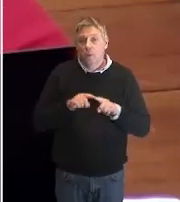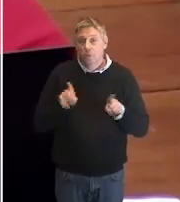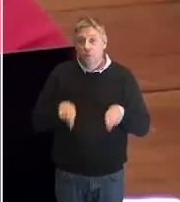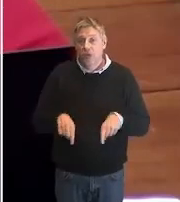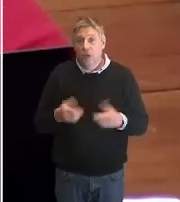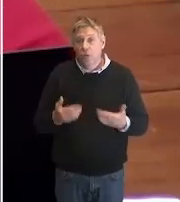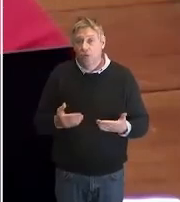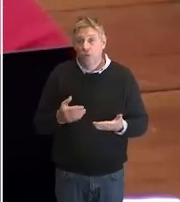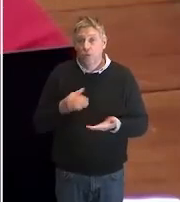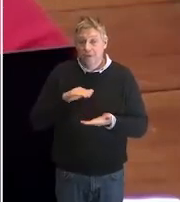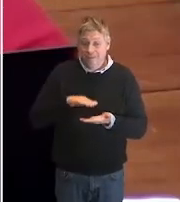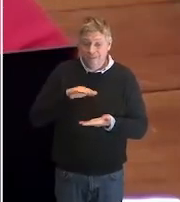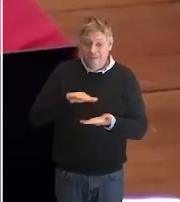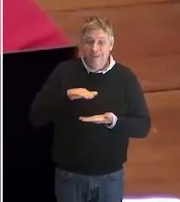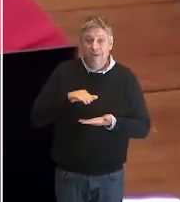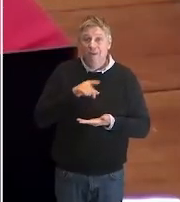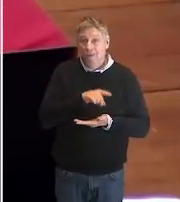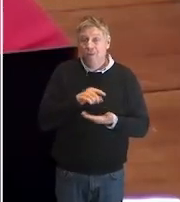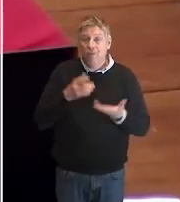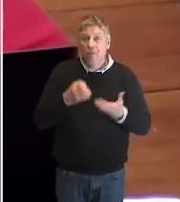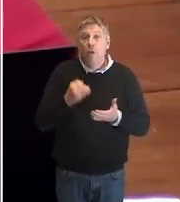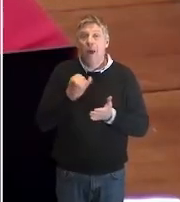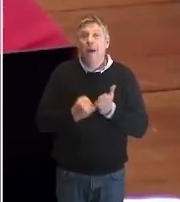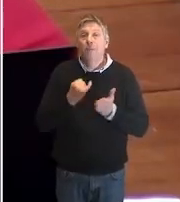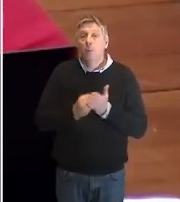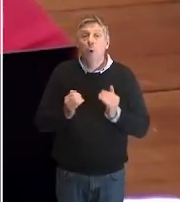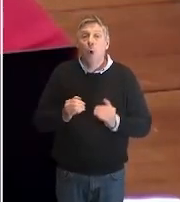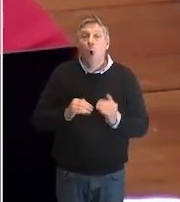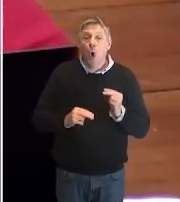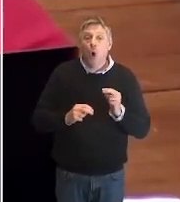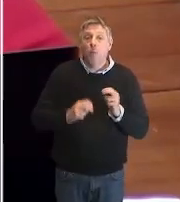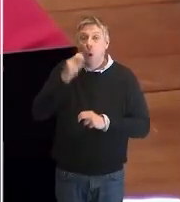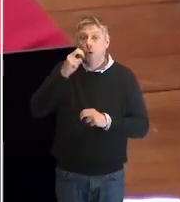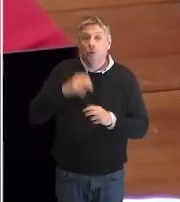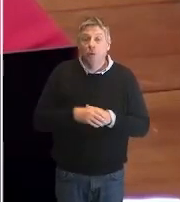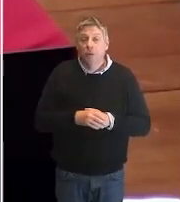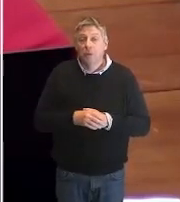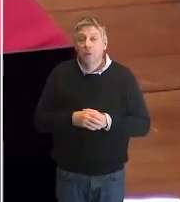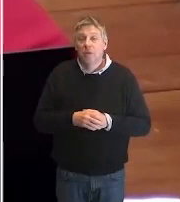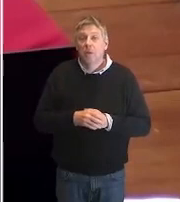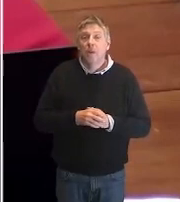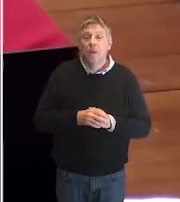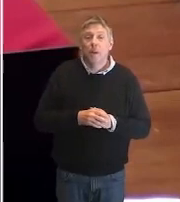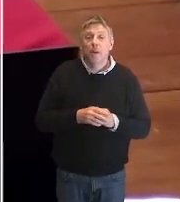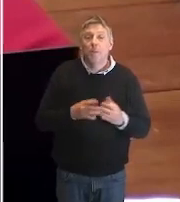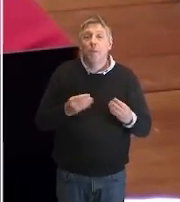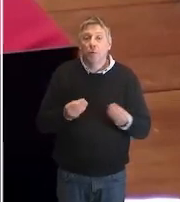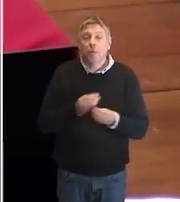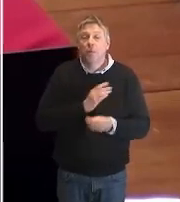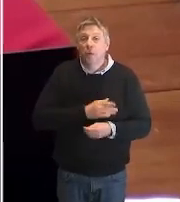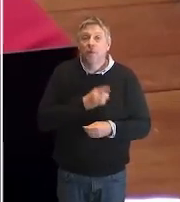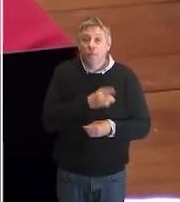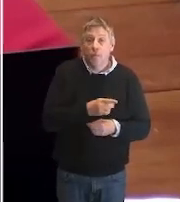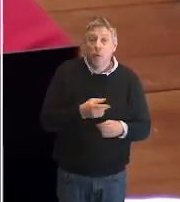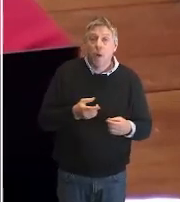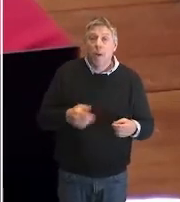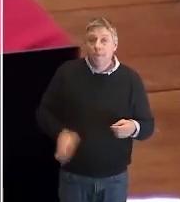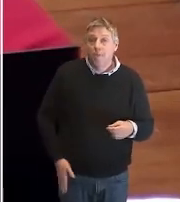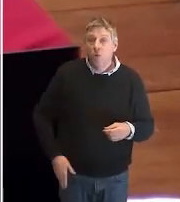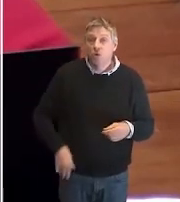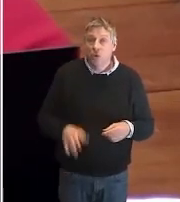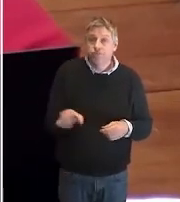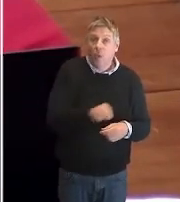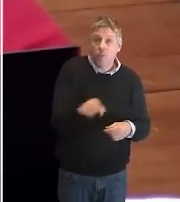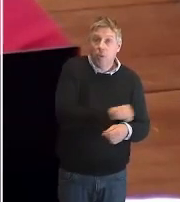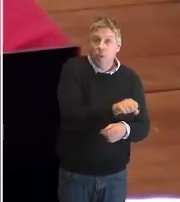vous souhaitez augmenter les impôts. Les Bordelais, on leur a déjà fait les poches, vous leur avez déjà fait les poches depuis un certain temps,